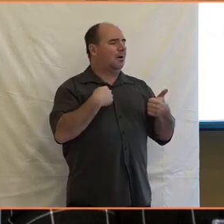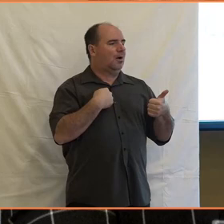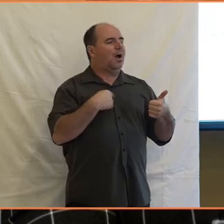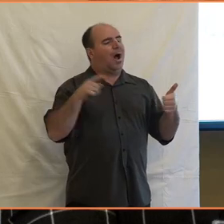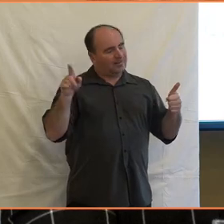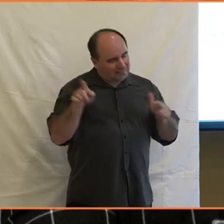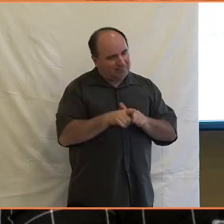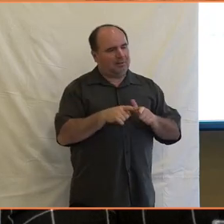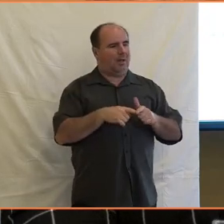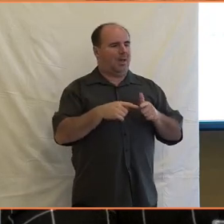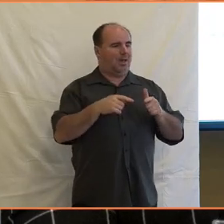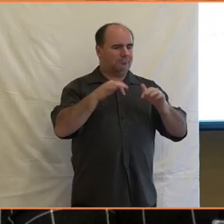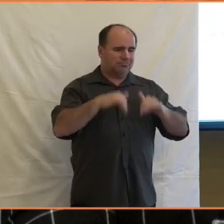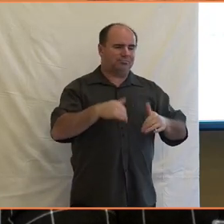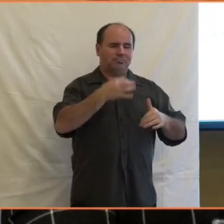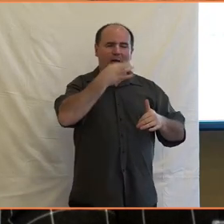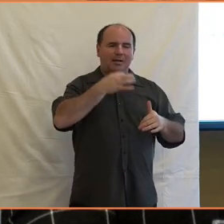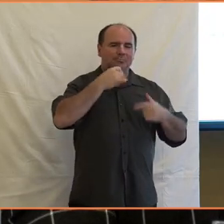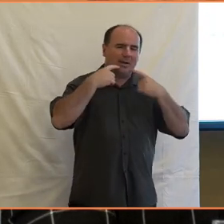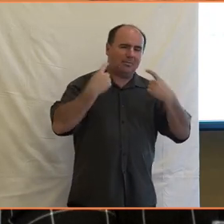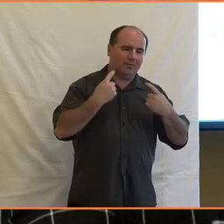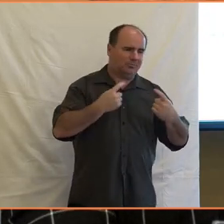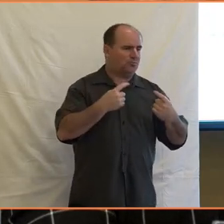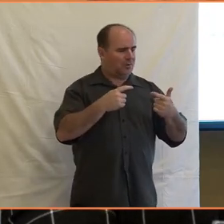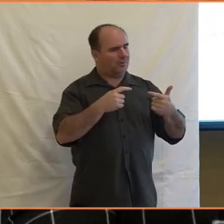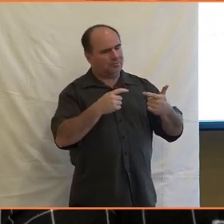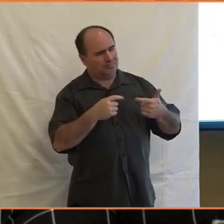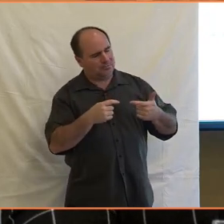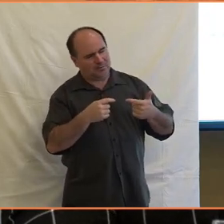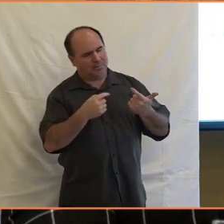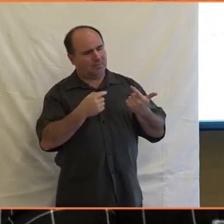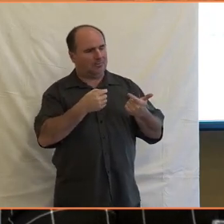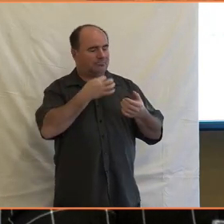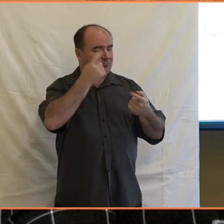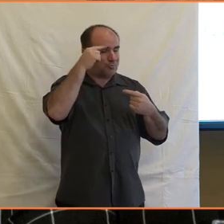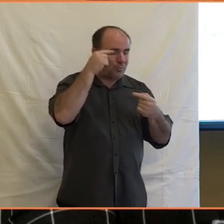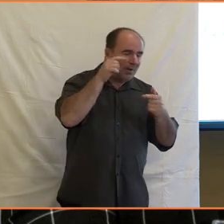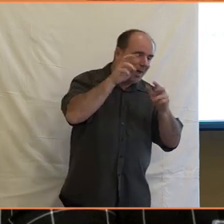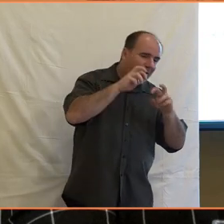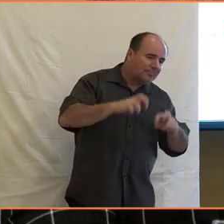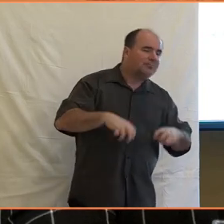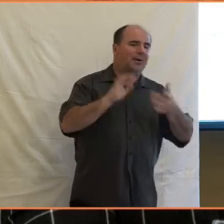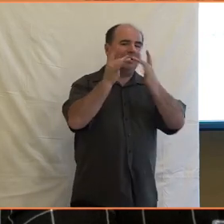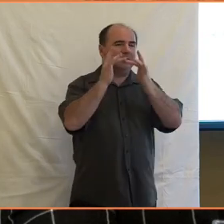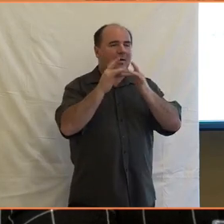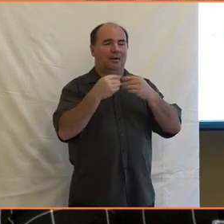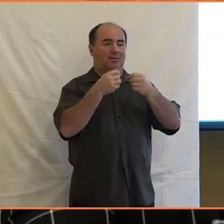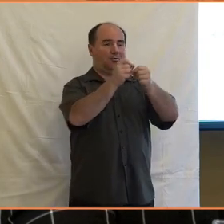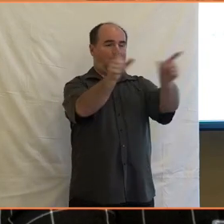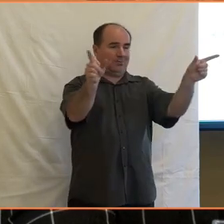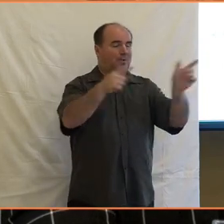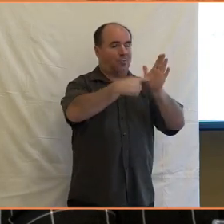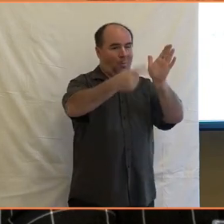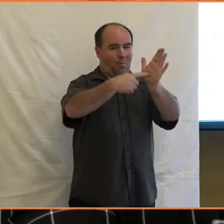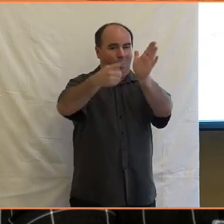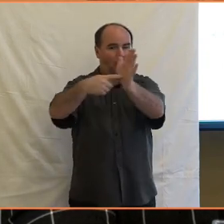experimentální vlastně studie, kde se přímo pracuje s uživateli, kteří v tom reálném prostředí internetu se snaží řešit úkoly, které by měly být vazbu